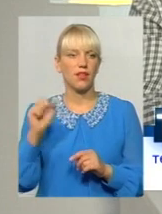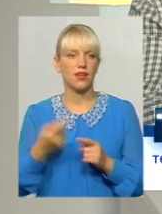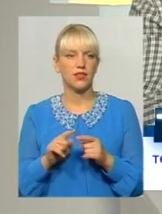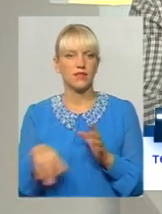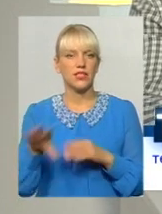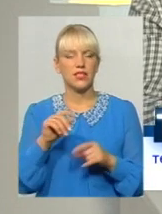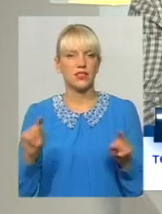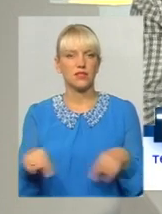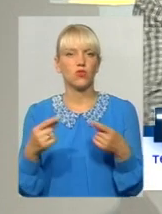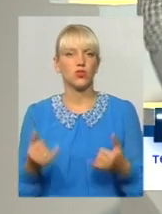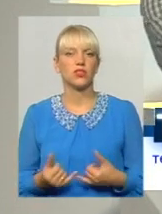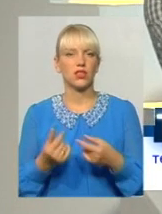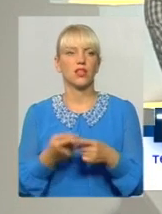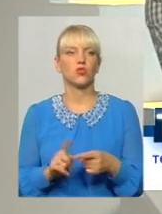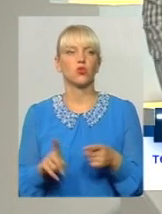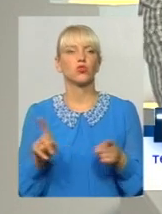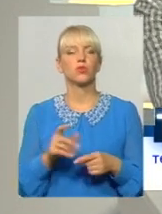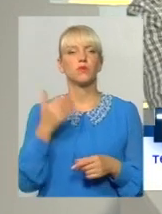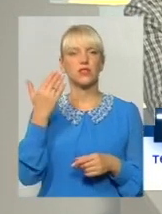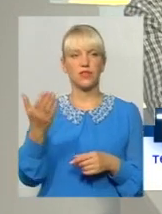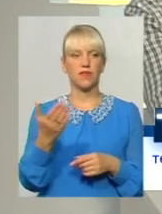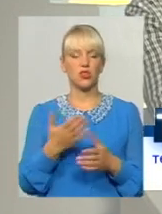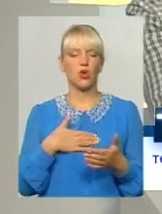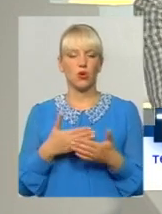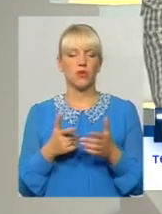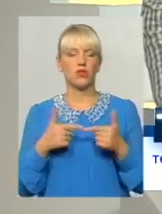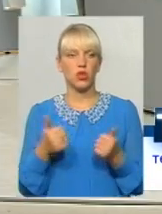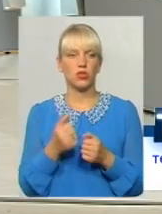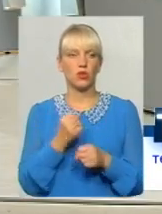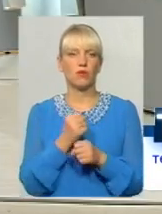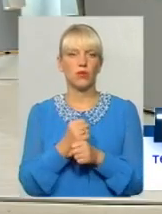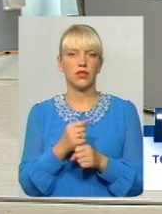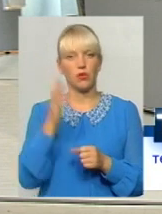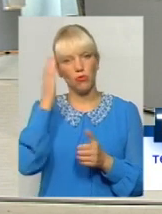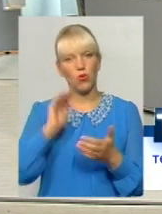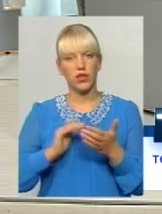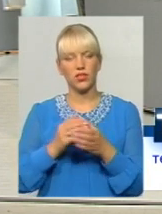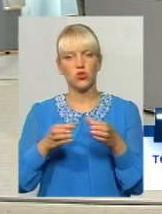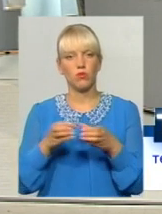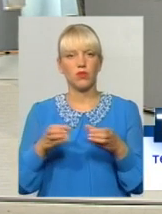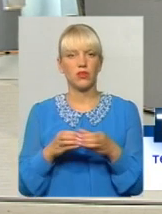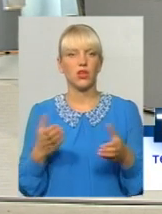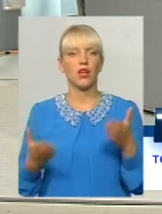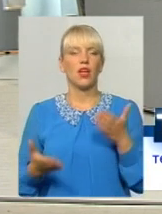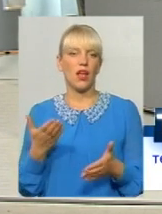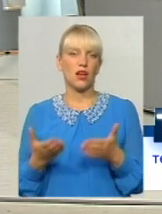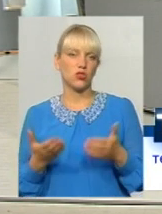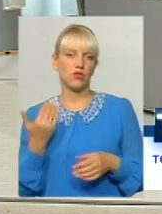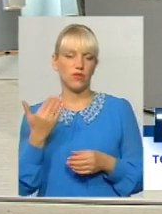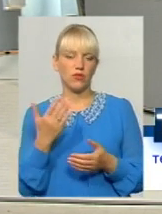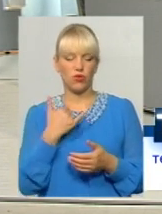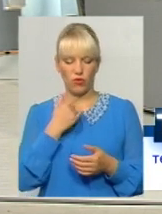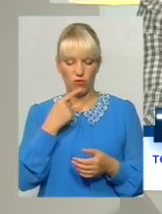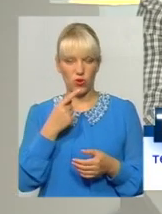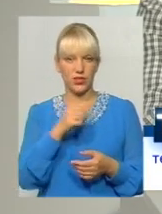створюється, для того, щоб, до прикладу, з вашої громадської організації зробити політичну партію, яка, якщо, як ви кажете, в нас є 3